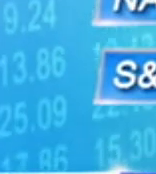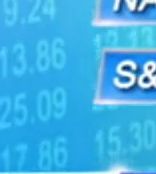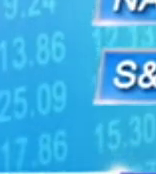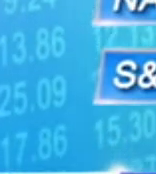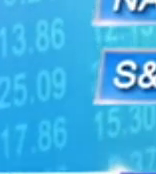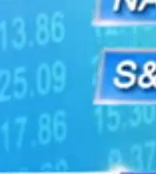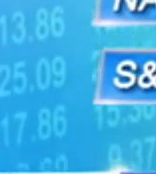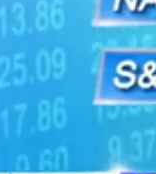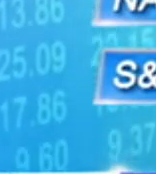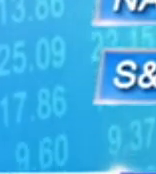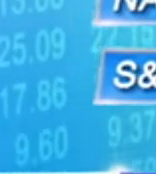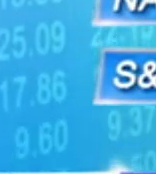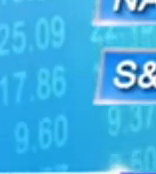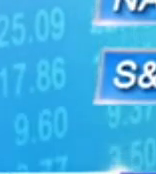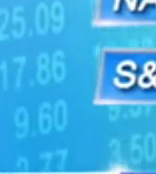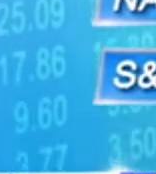ดับ